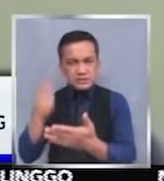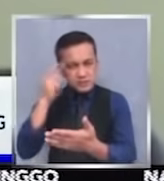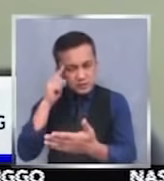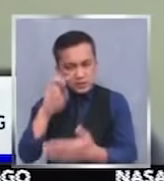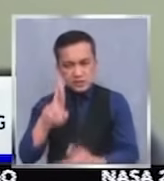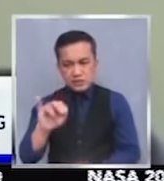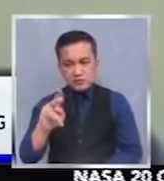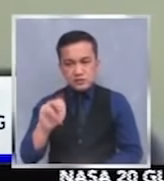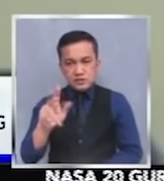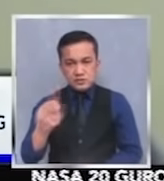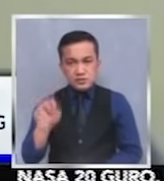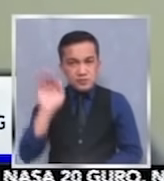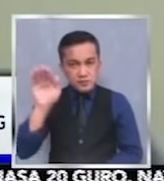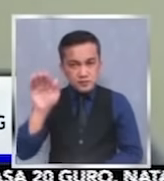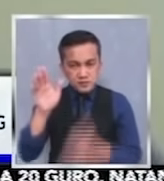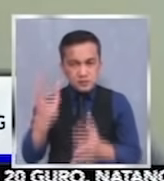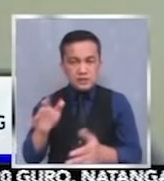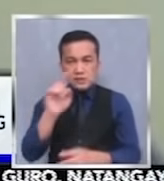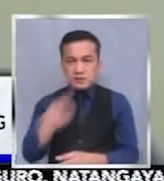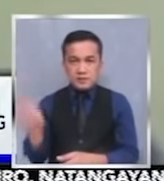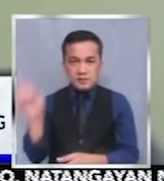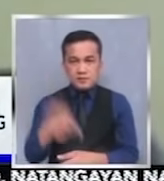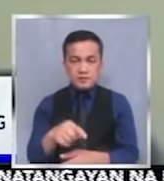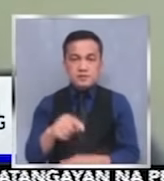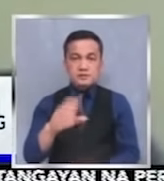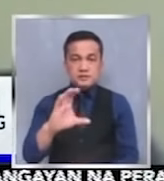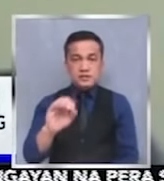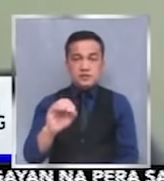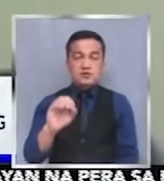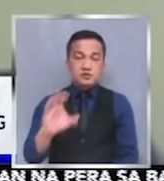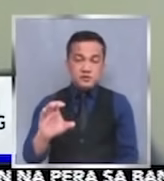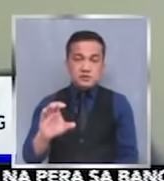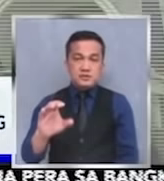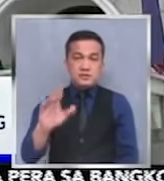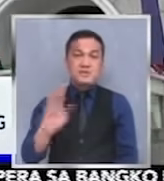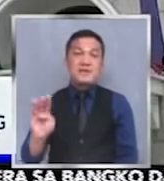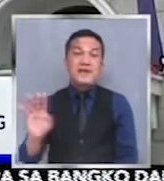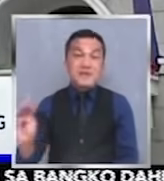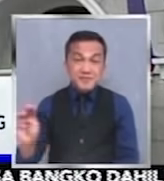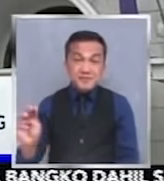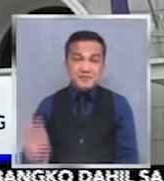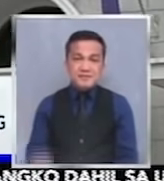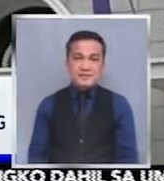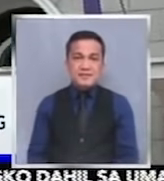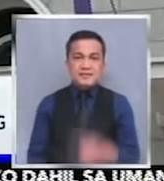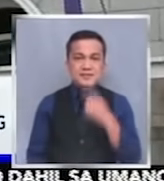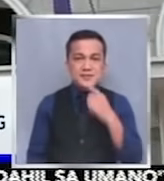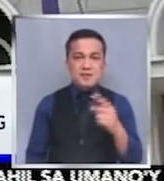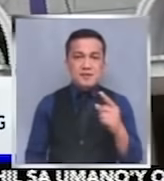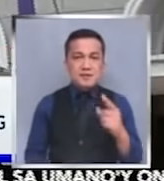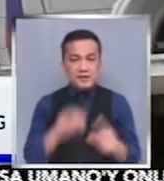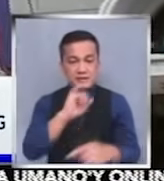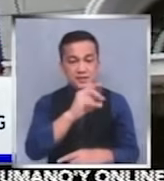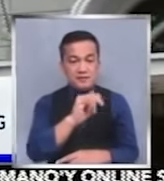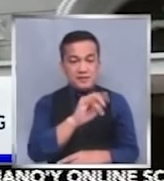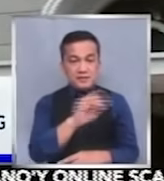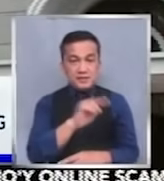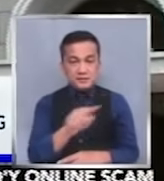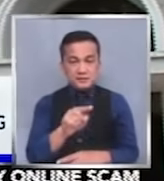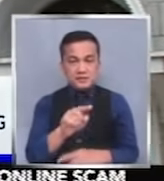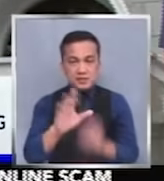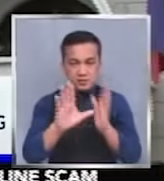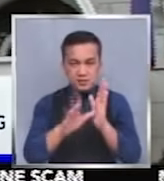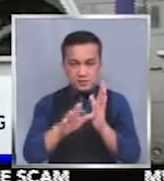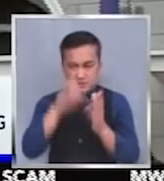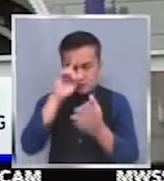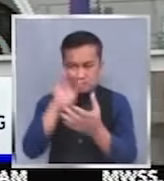petitioner na nagpapakansela sa Certificate of Candidacy ni Marcos. Ayon kay Jimenez, naniniwala ang COMELEC sa kakayahan